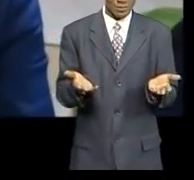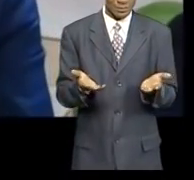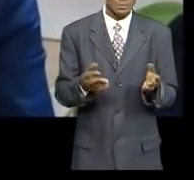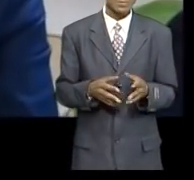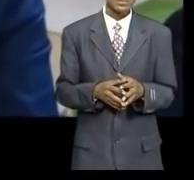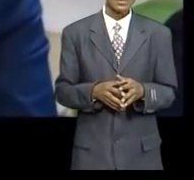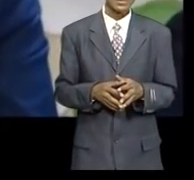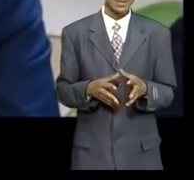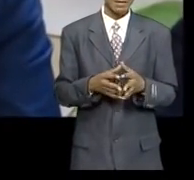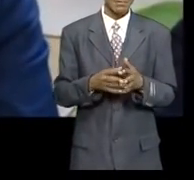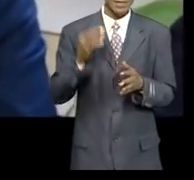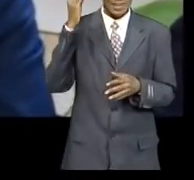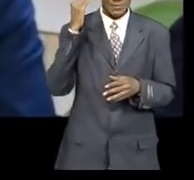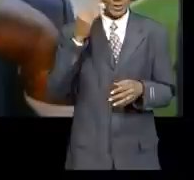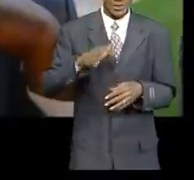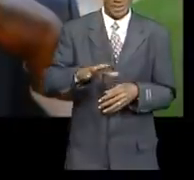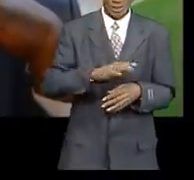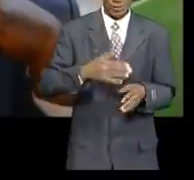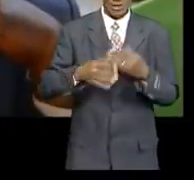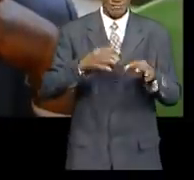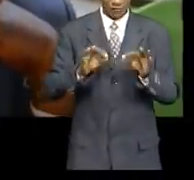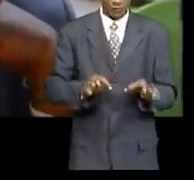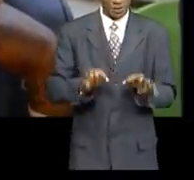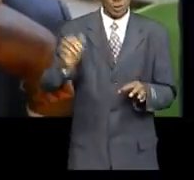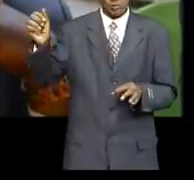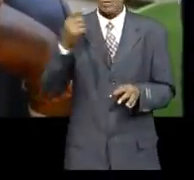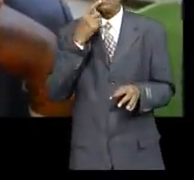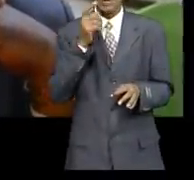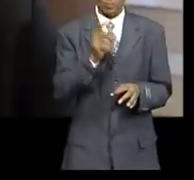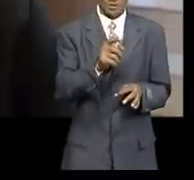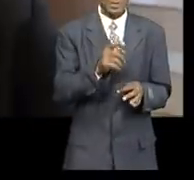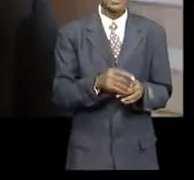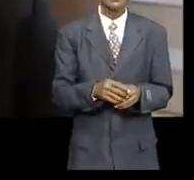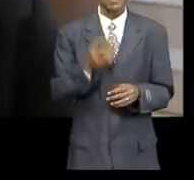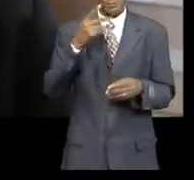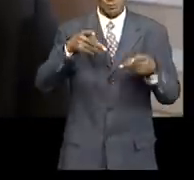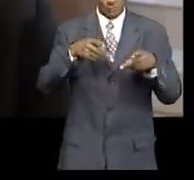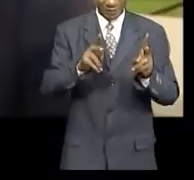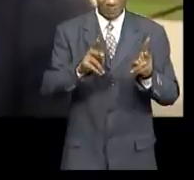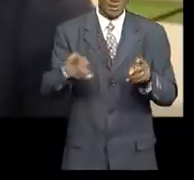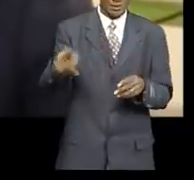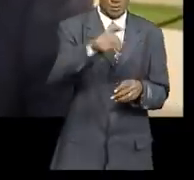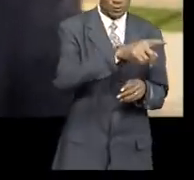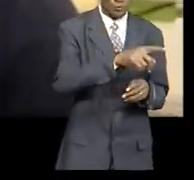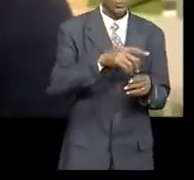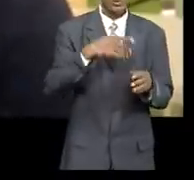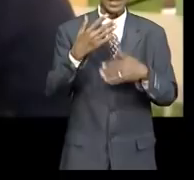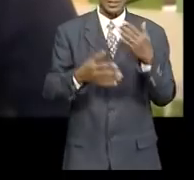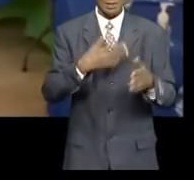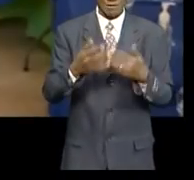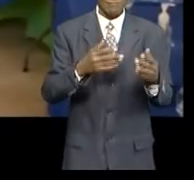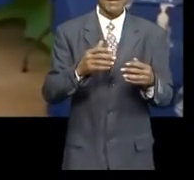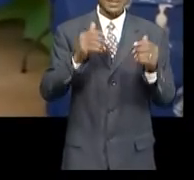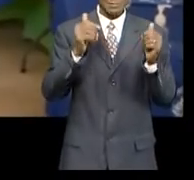du ministre national des affaires foncières, ont été pour lui une opportunité de présenter la vision du ministre national en ce qui concerne